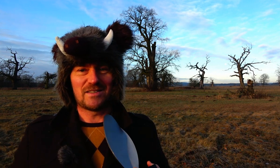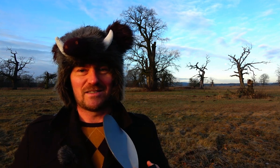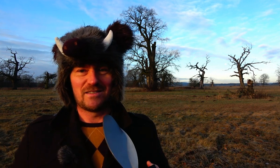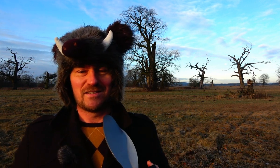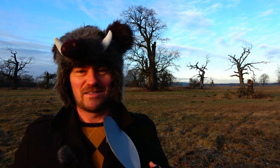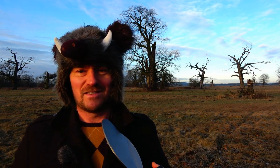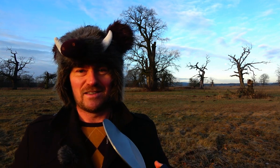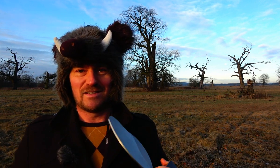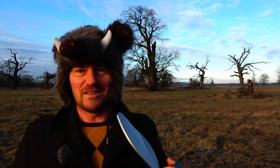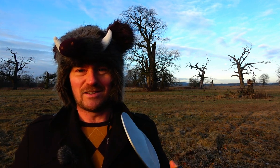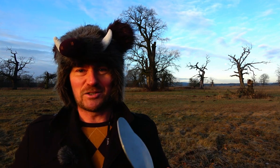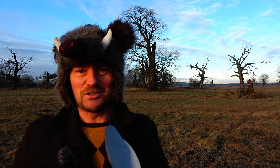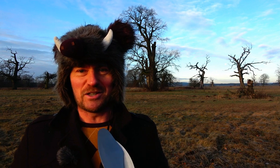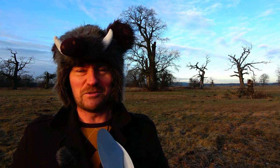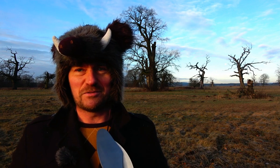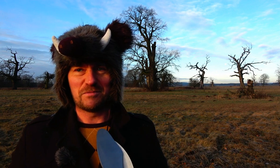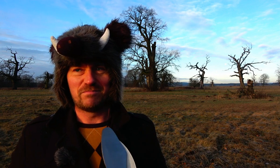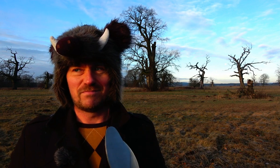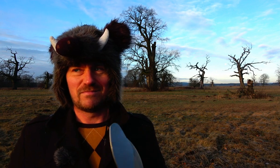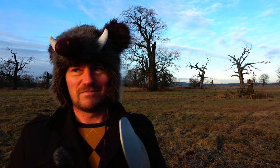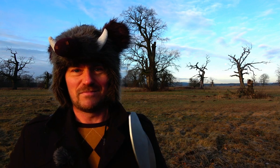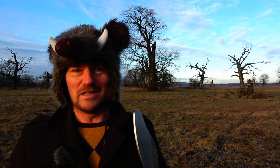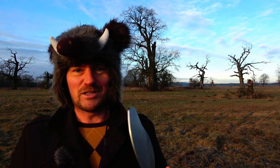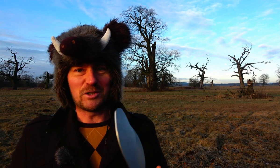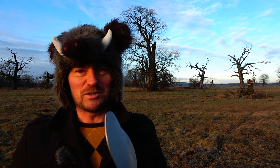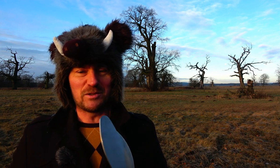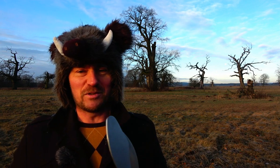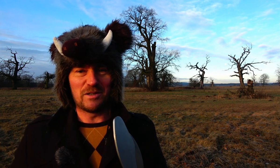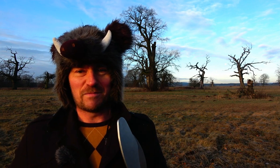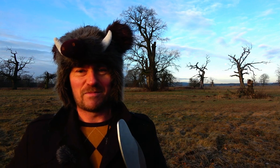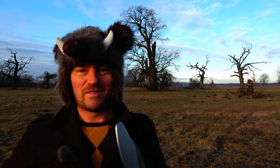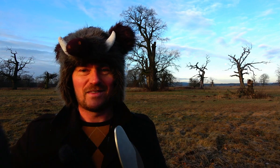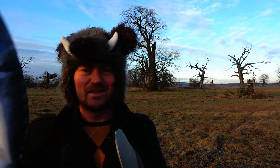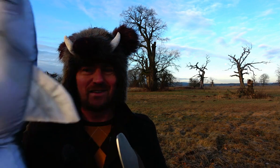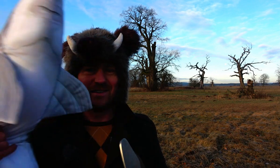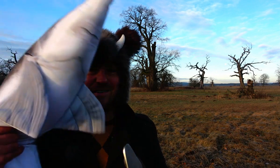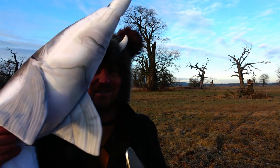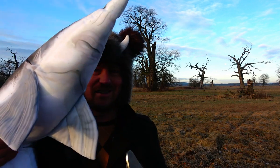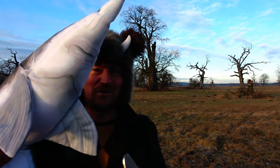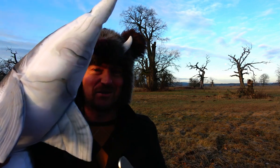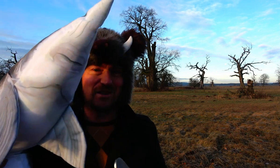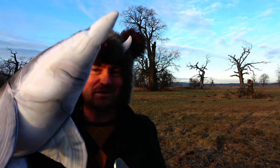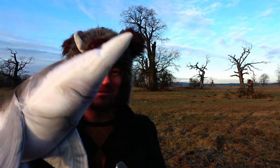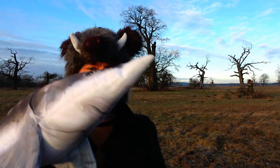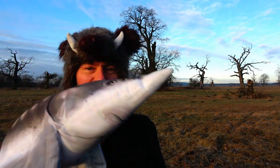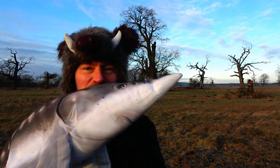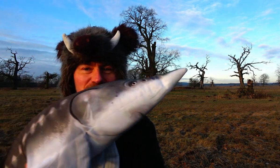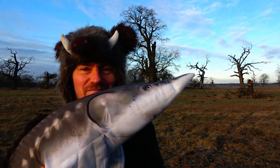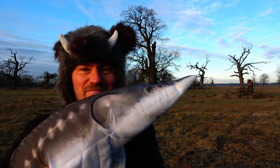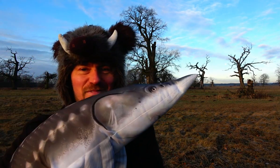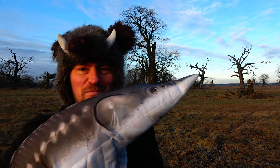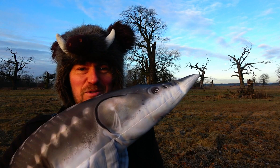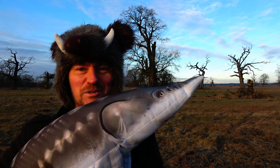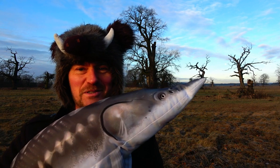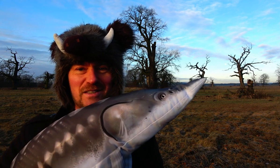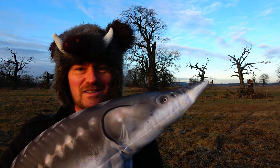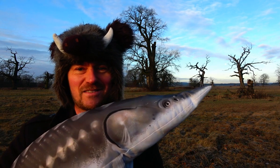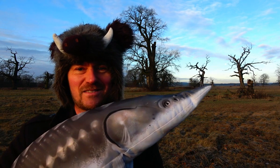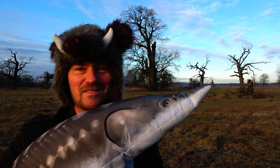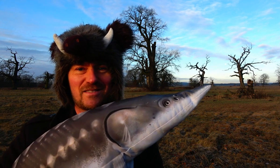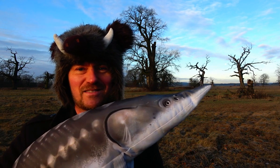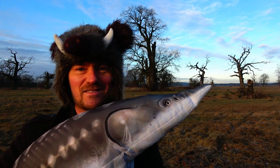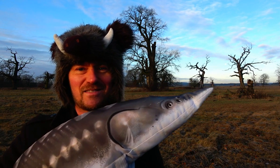dla nas, dla naszych dzieciaków, dla naszego zdrowia, dla organizmów tam